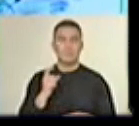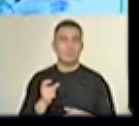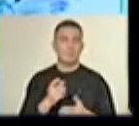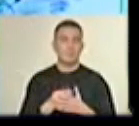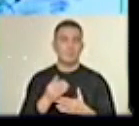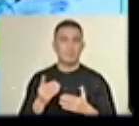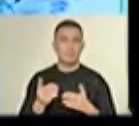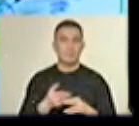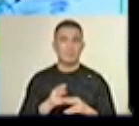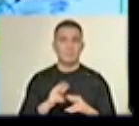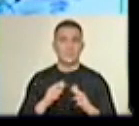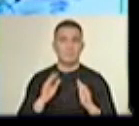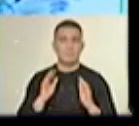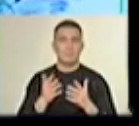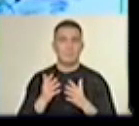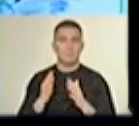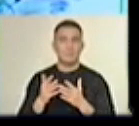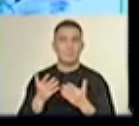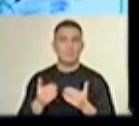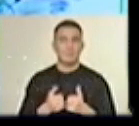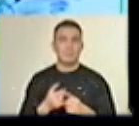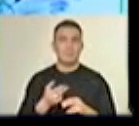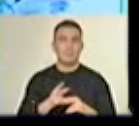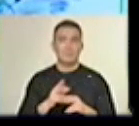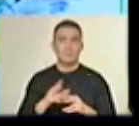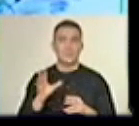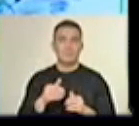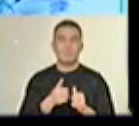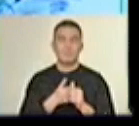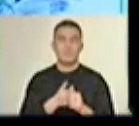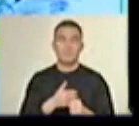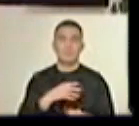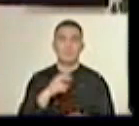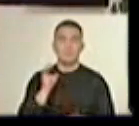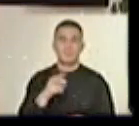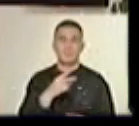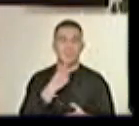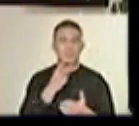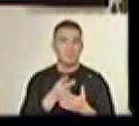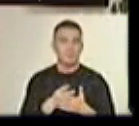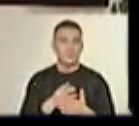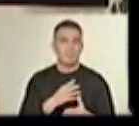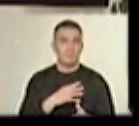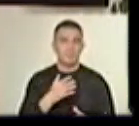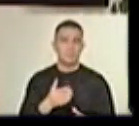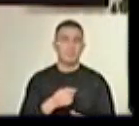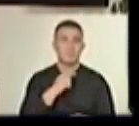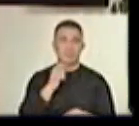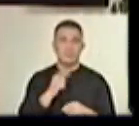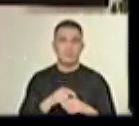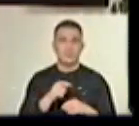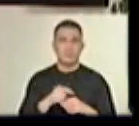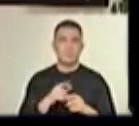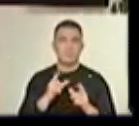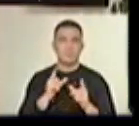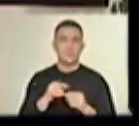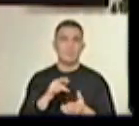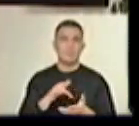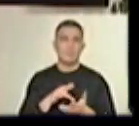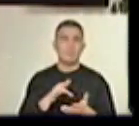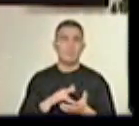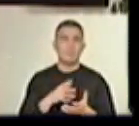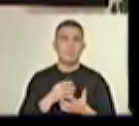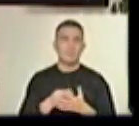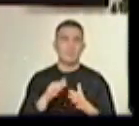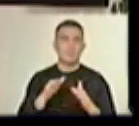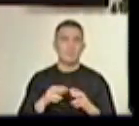какое! Ах, ах! Мы все прибежали к колодцу. Видим? Журка далеко на середине нашего